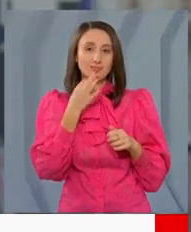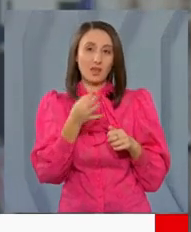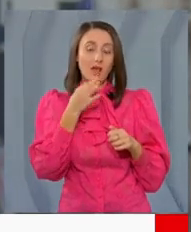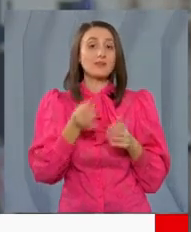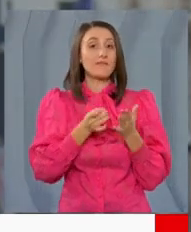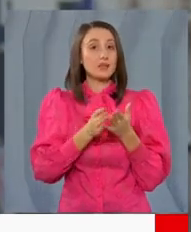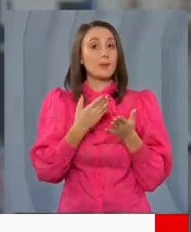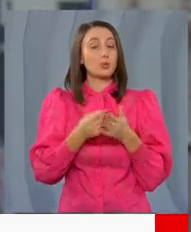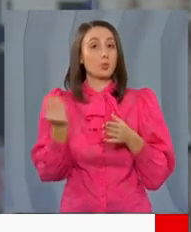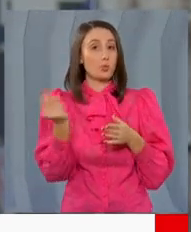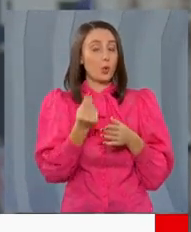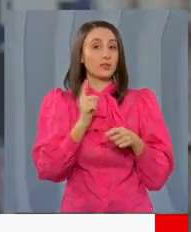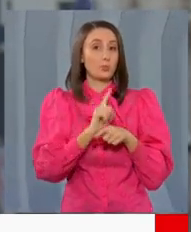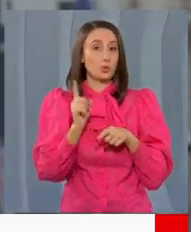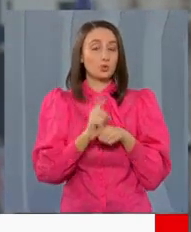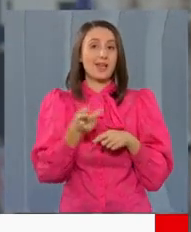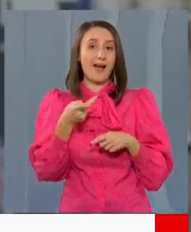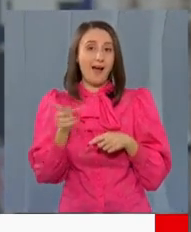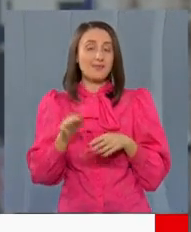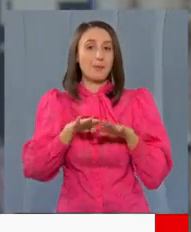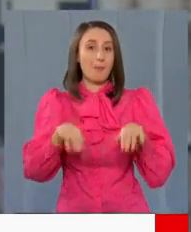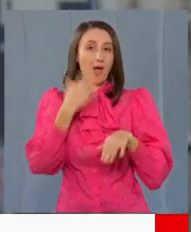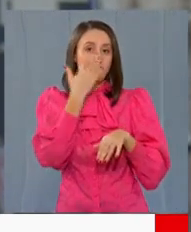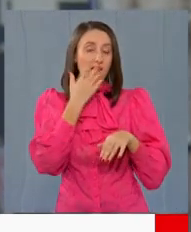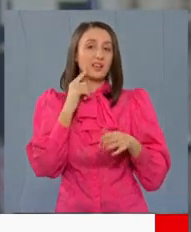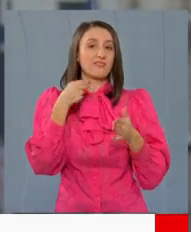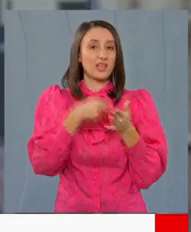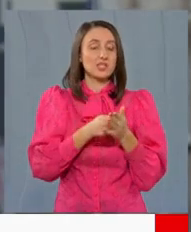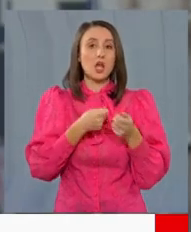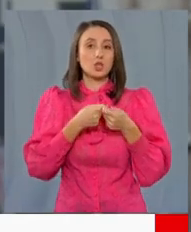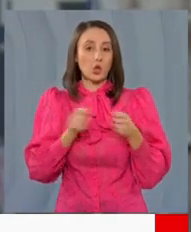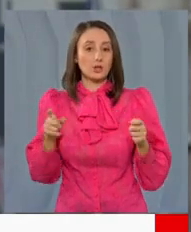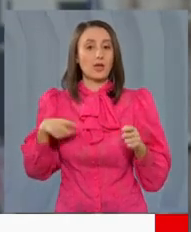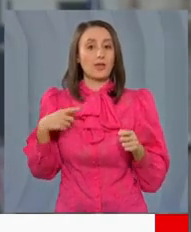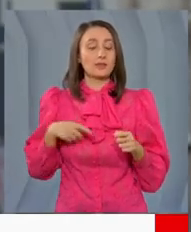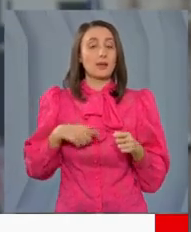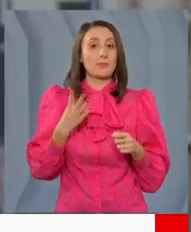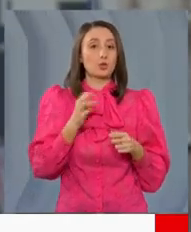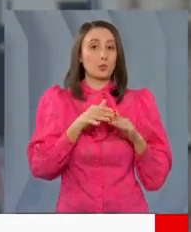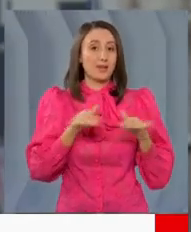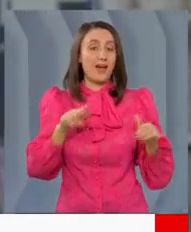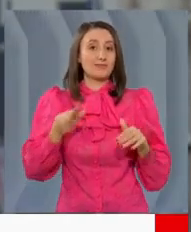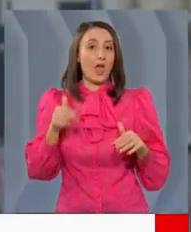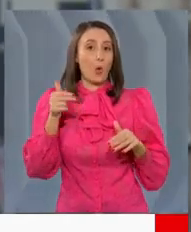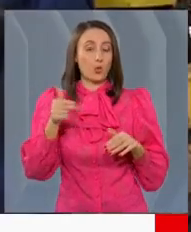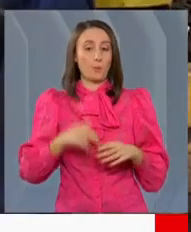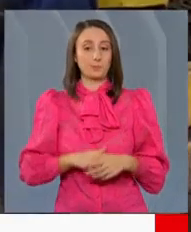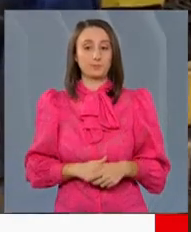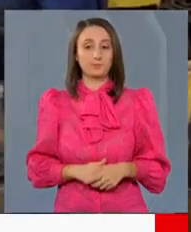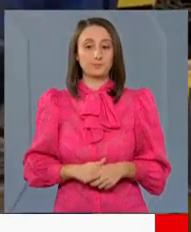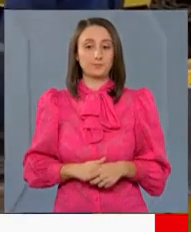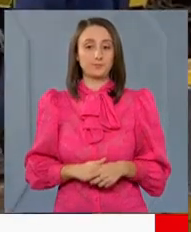comercialitate pentru proiectul de producție a gazelor din Marea Neagră investiția totală este estimată la 4 miliarde de euro